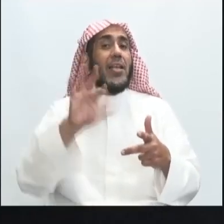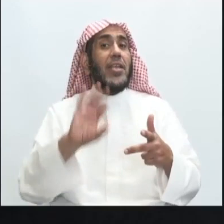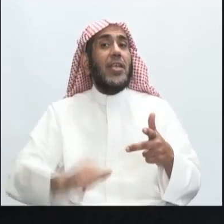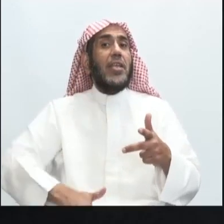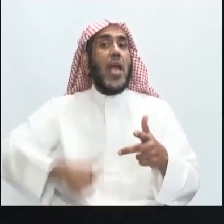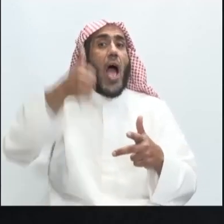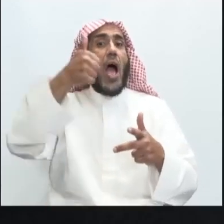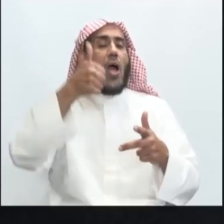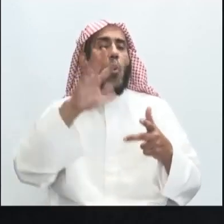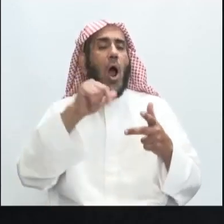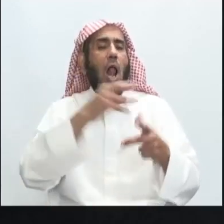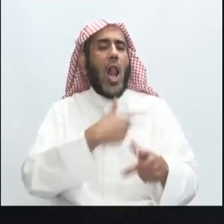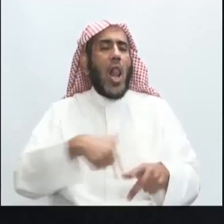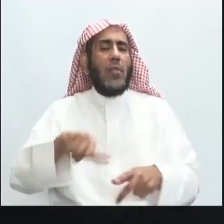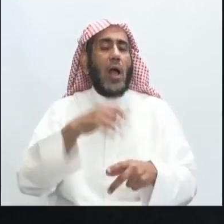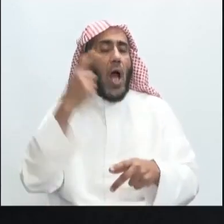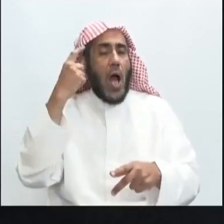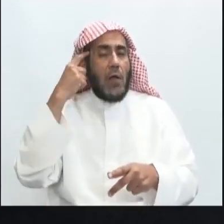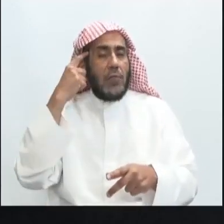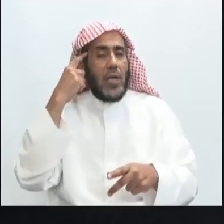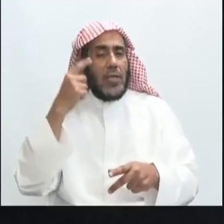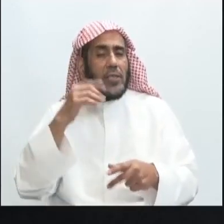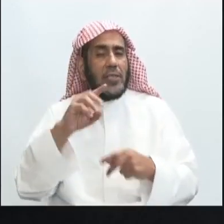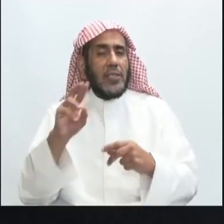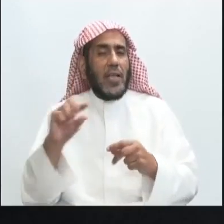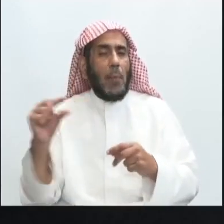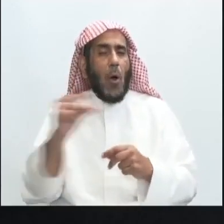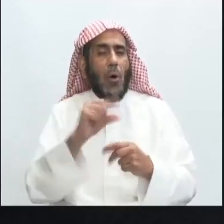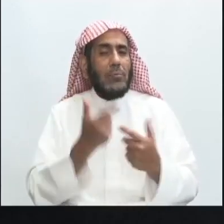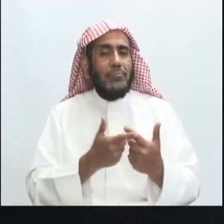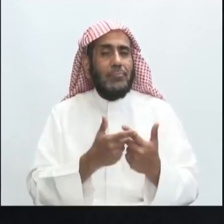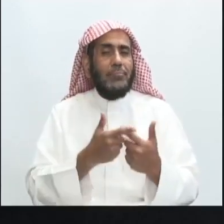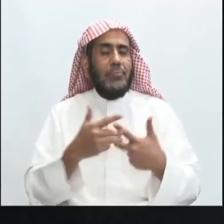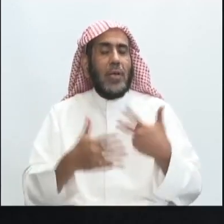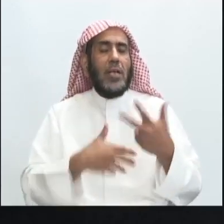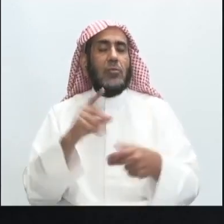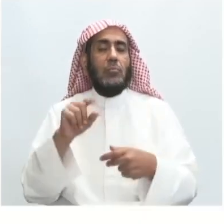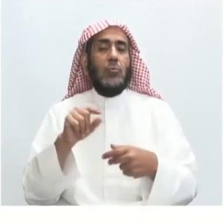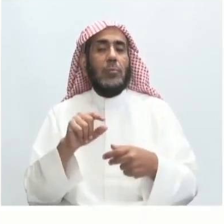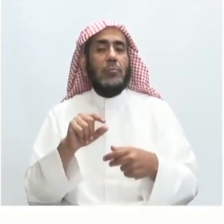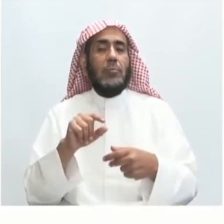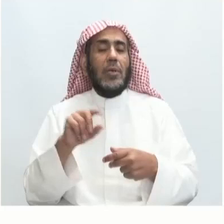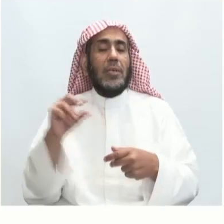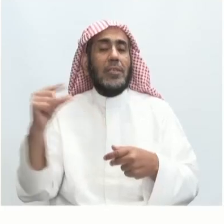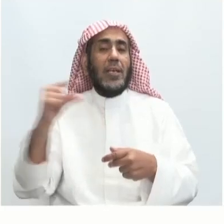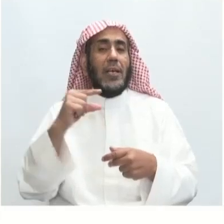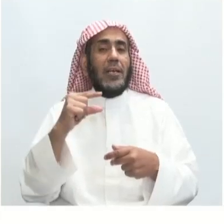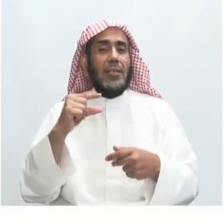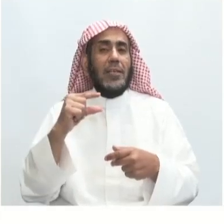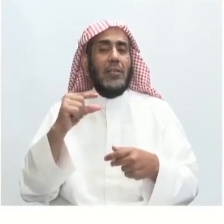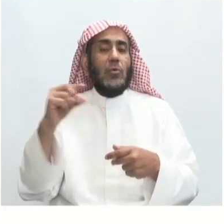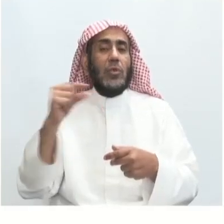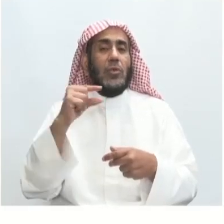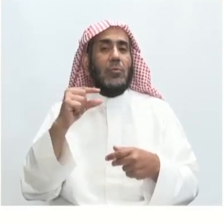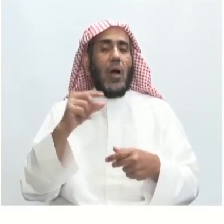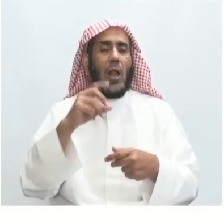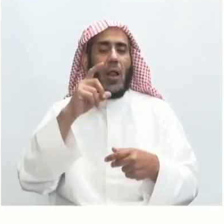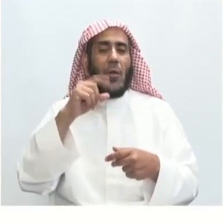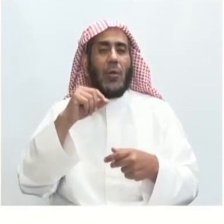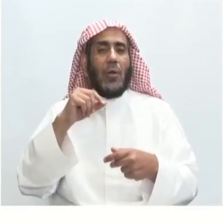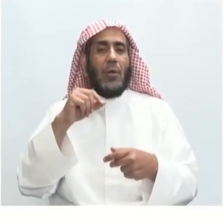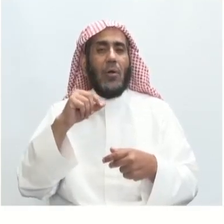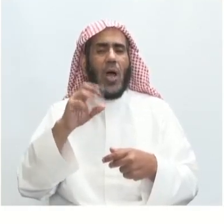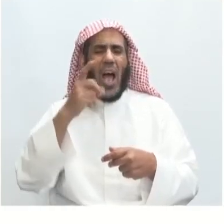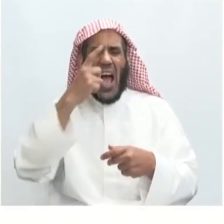يا ايها الذين امنوا بالتاكيد انك عرفته الصيغه احسنت هنا الصيغه صيغته الامر